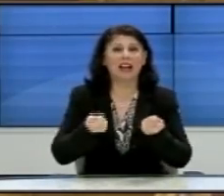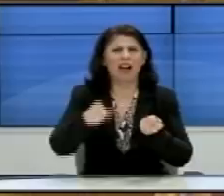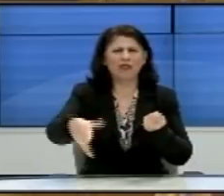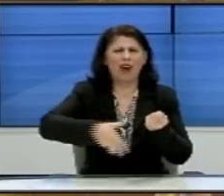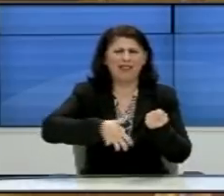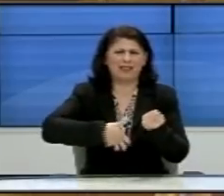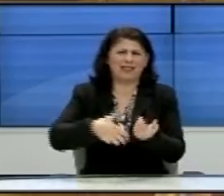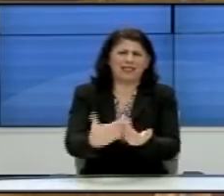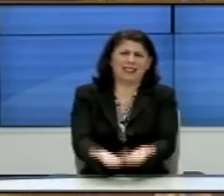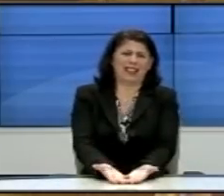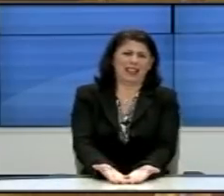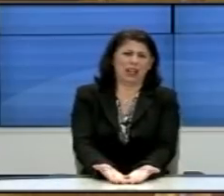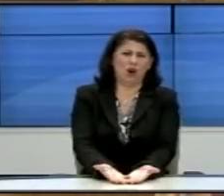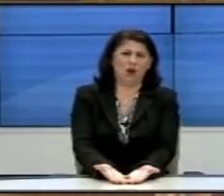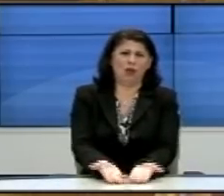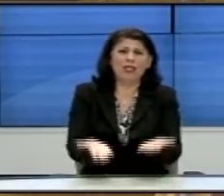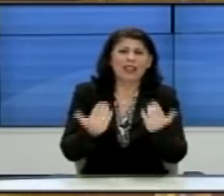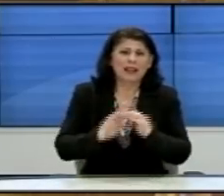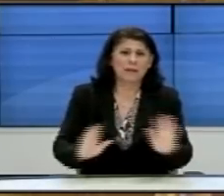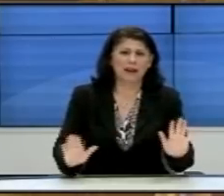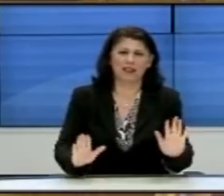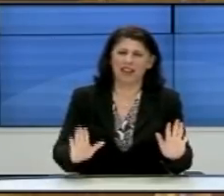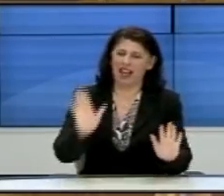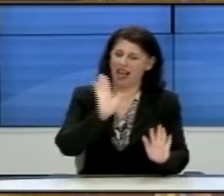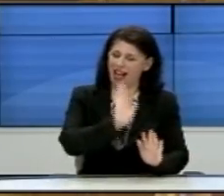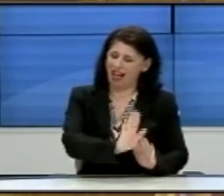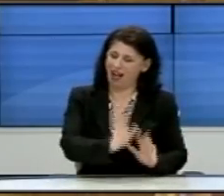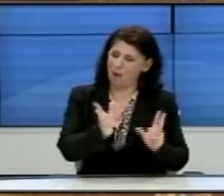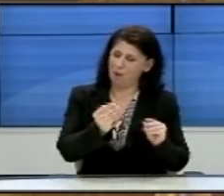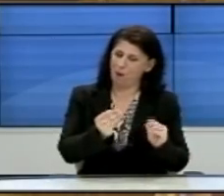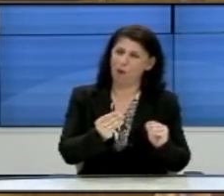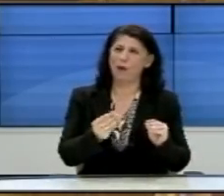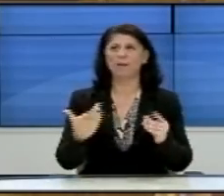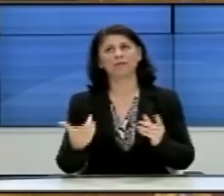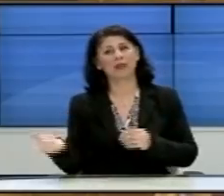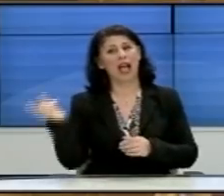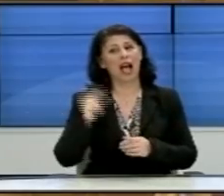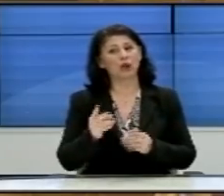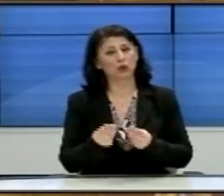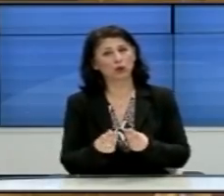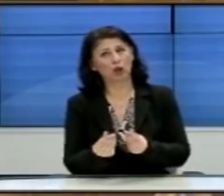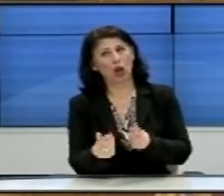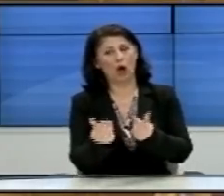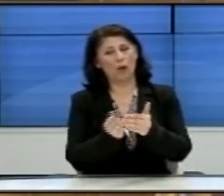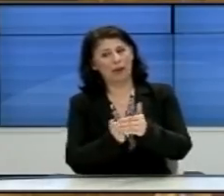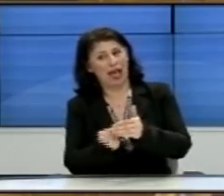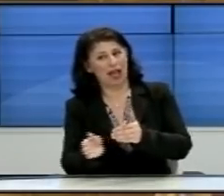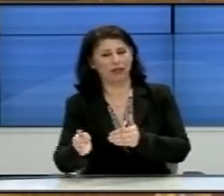ανέκδοτο. Αφήστε λοιπόν τα περί πολλών εναλλακτικών διαδρομών και